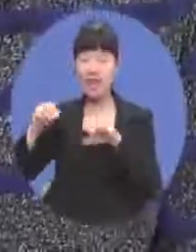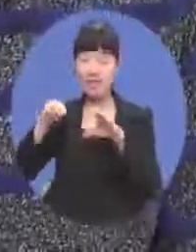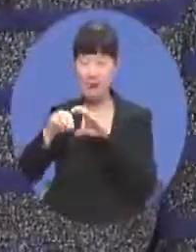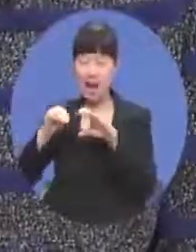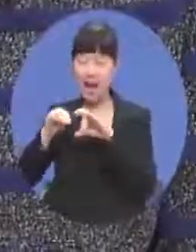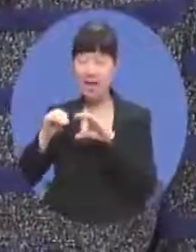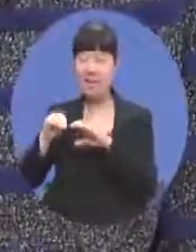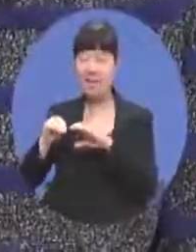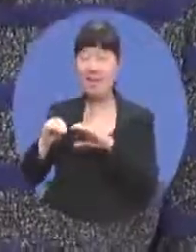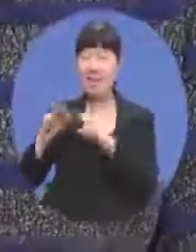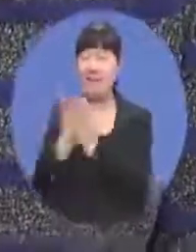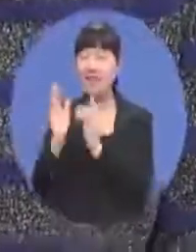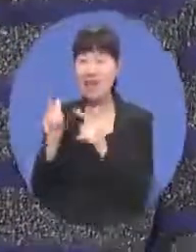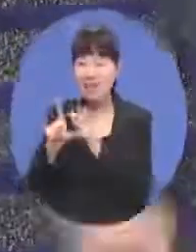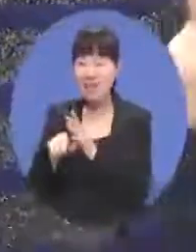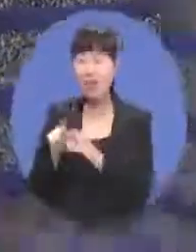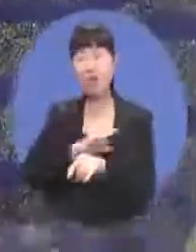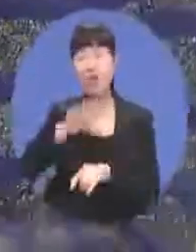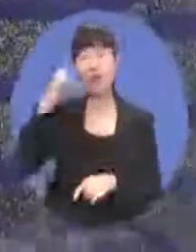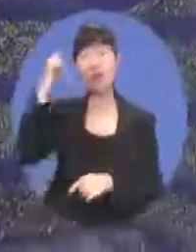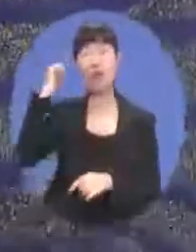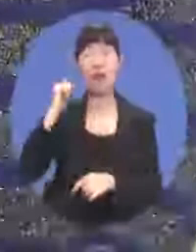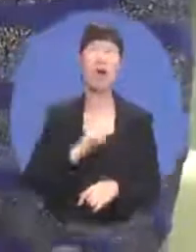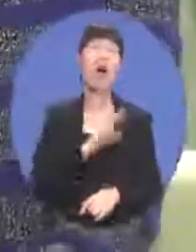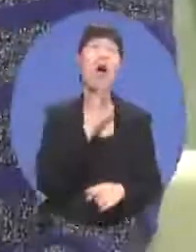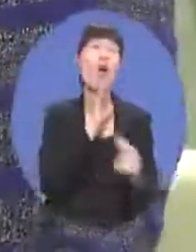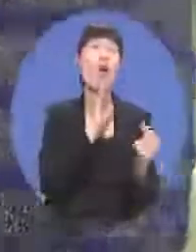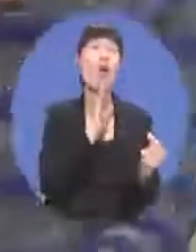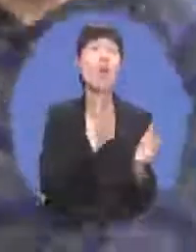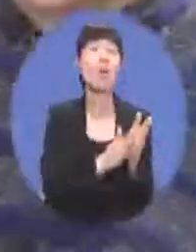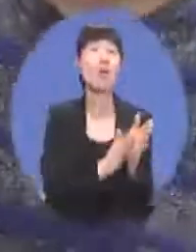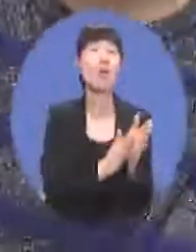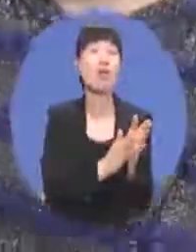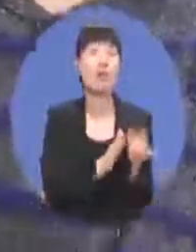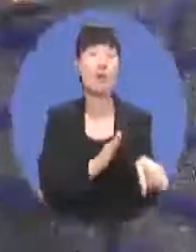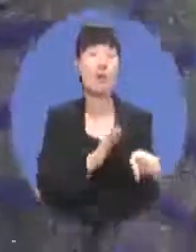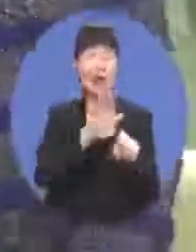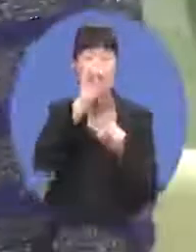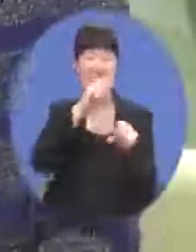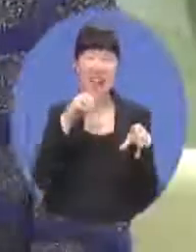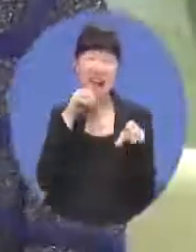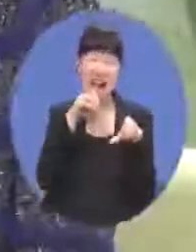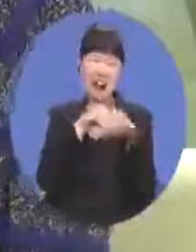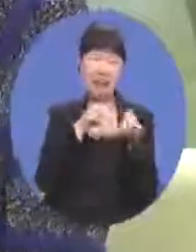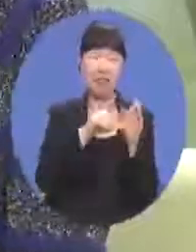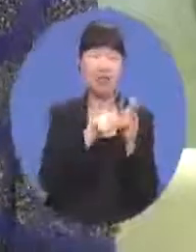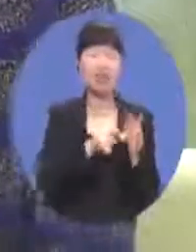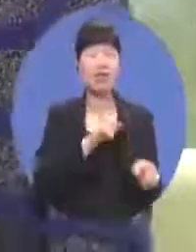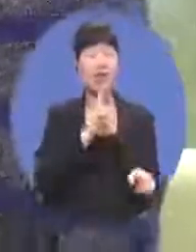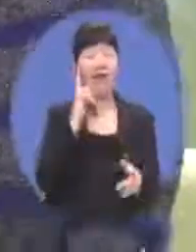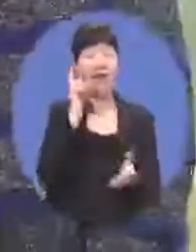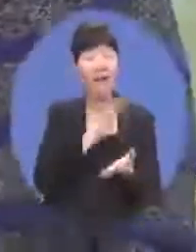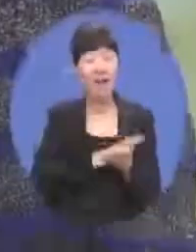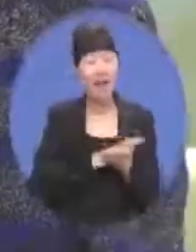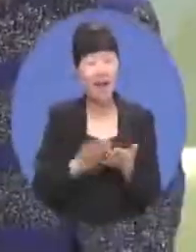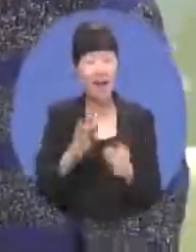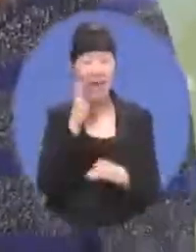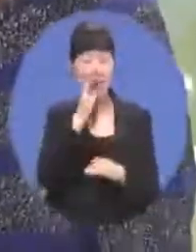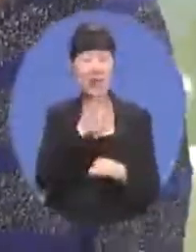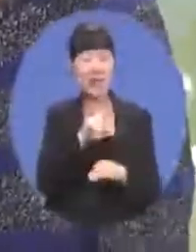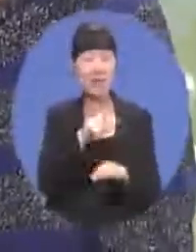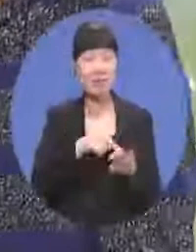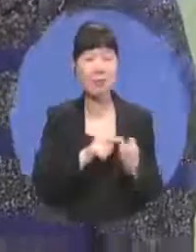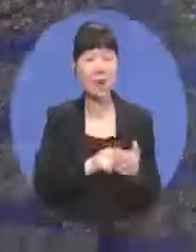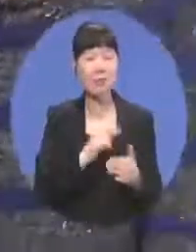안 맞을 때 그때가 제일 기억나요. 그래 맞아. 진짜 그 발에 안 맞아서 막 할 때 보면 막 쌤통이다. 그래 나쁜 애들은 그래서